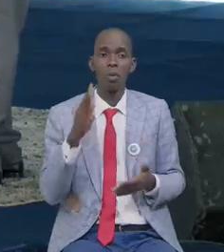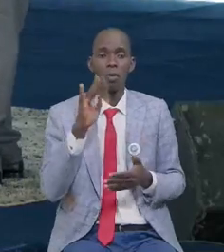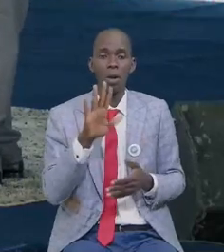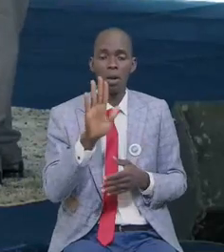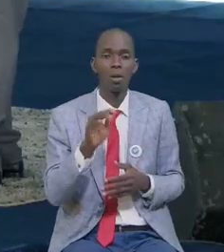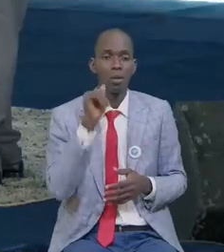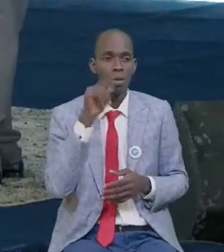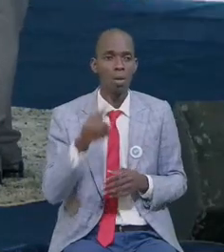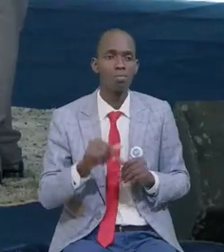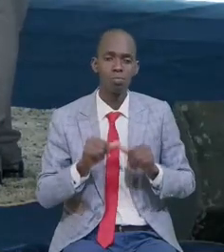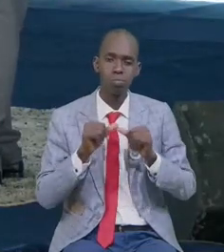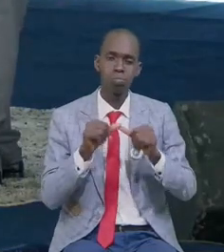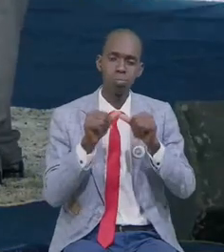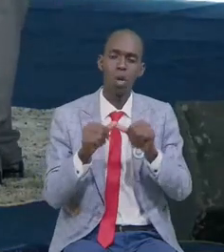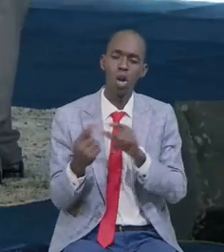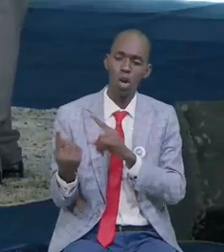la tête.